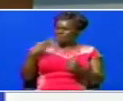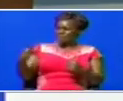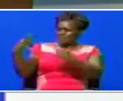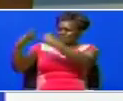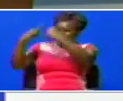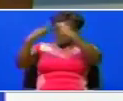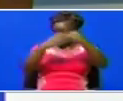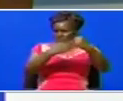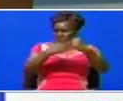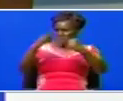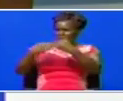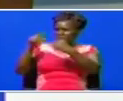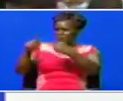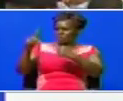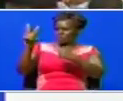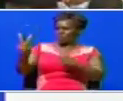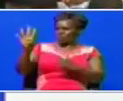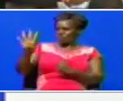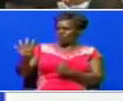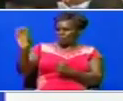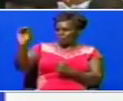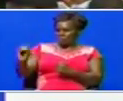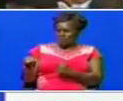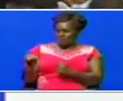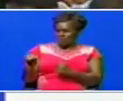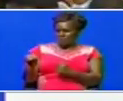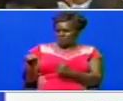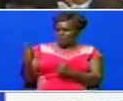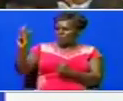27,388, 8.24%. Michael Maura,